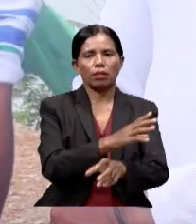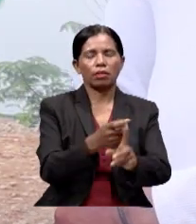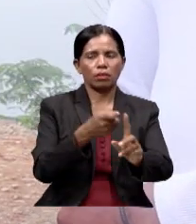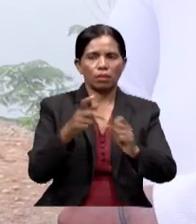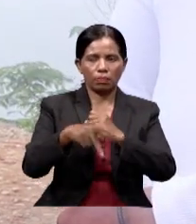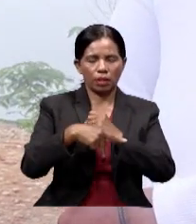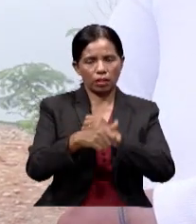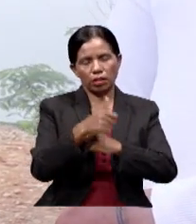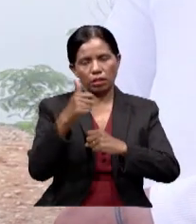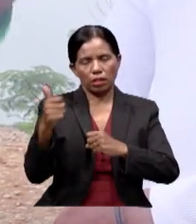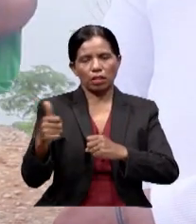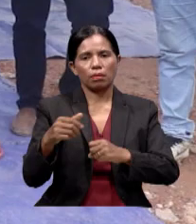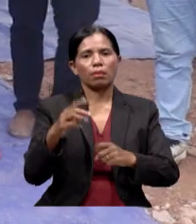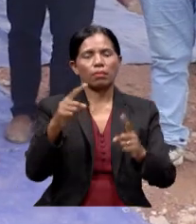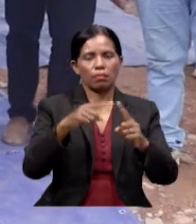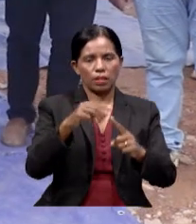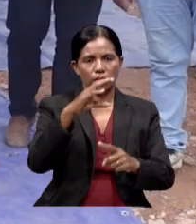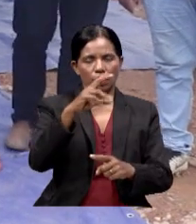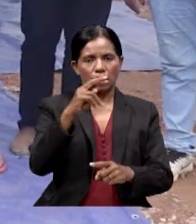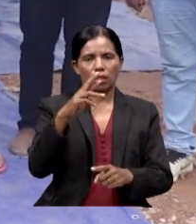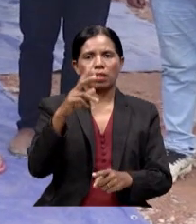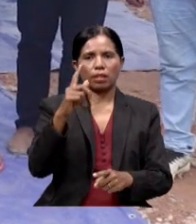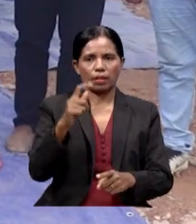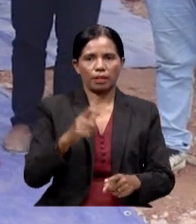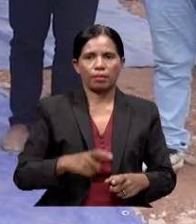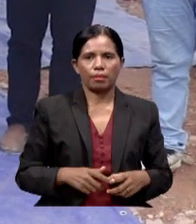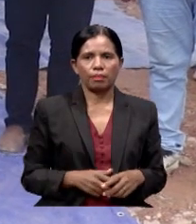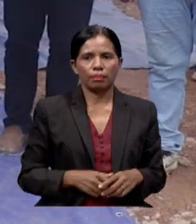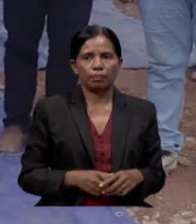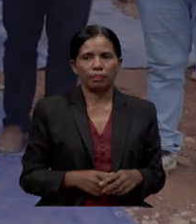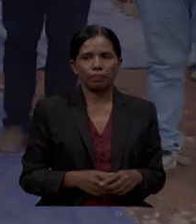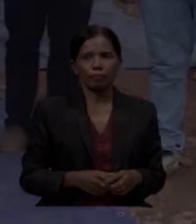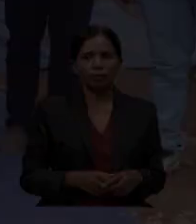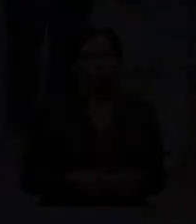partidu seluk ba Senerte. Zemi Fernandes, Juvel da Costa, GMN.